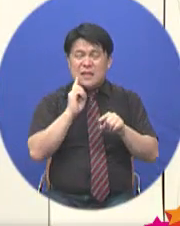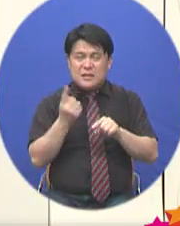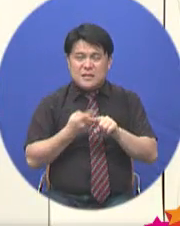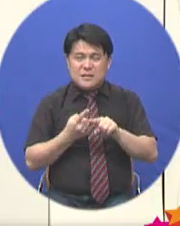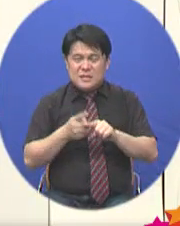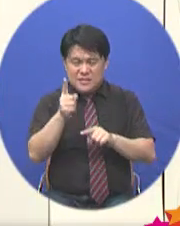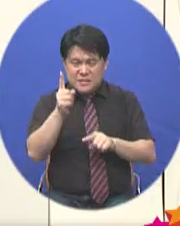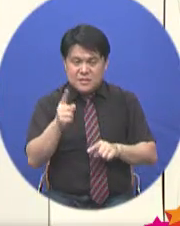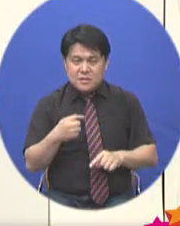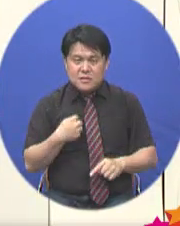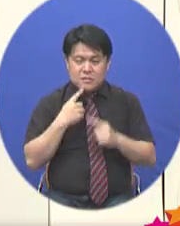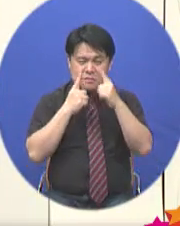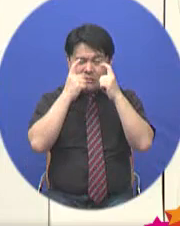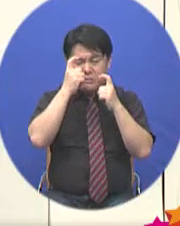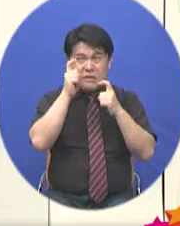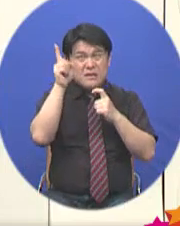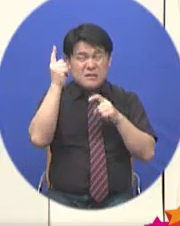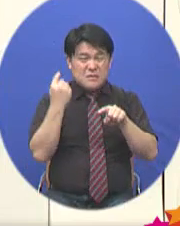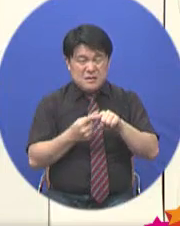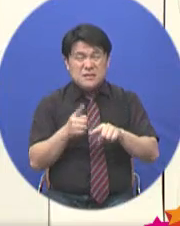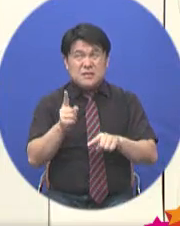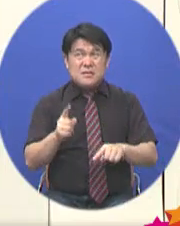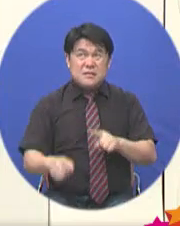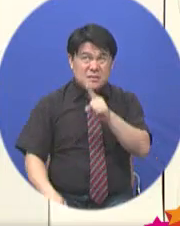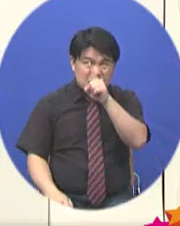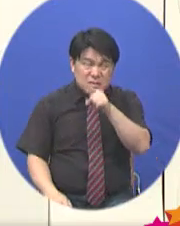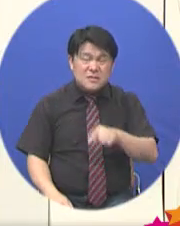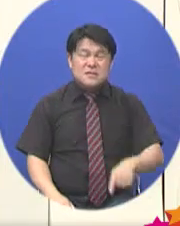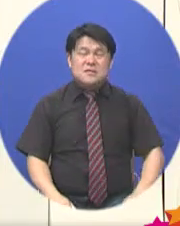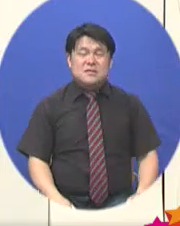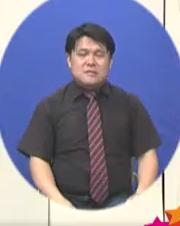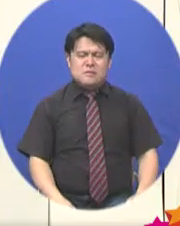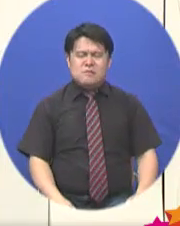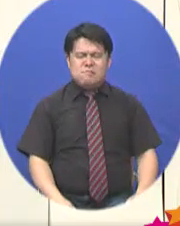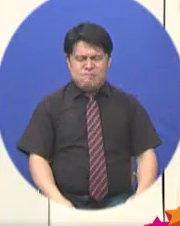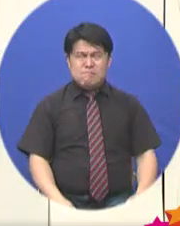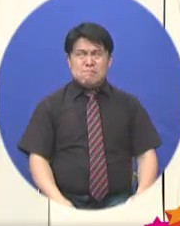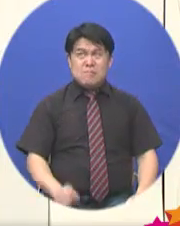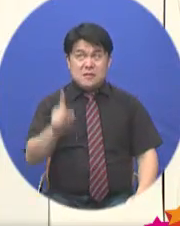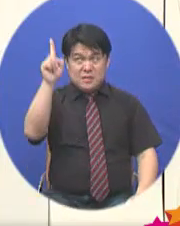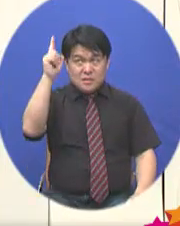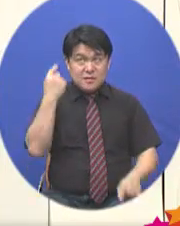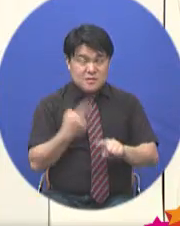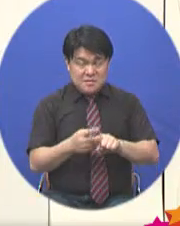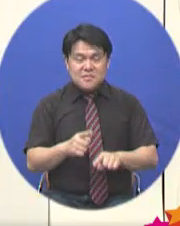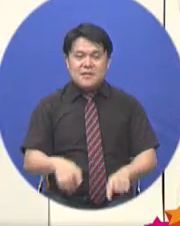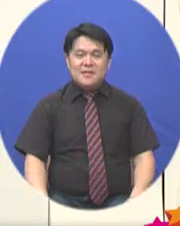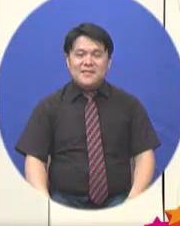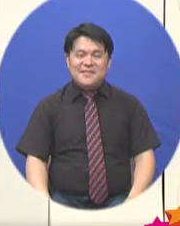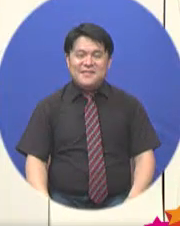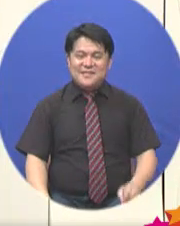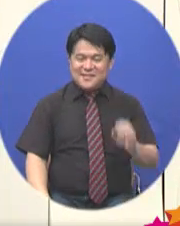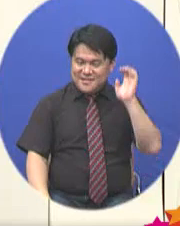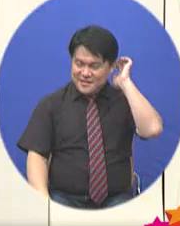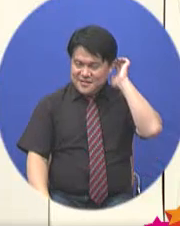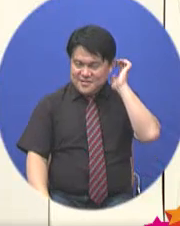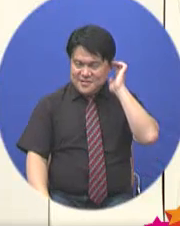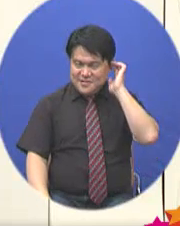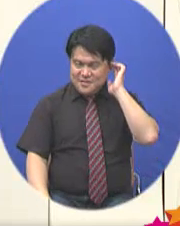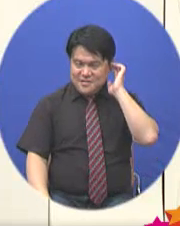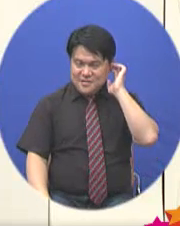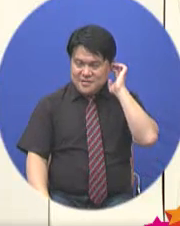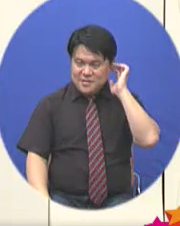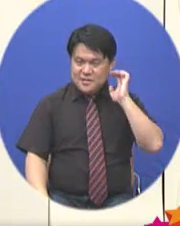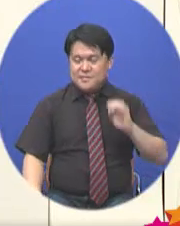시어머니 잔뜩 찌푸리는 상 같은 아, 뭐 그런. 꾸무리. 네. 아, 이상하게 이렇게 정겹네요. 꾸무리. 그러니까.